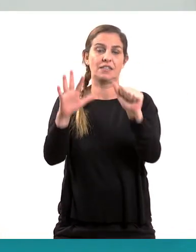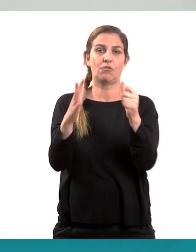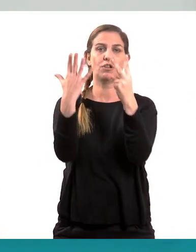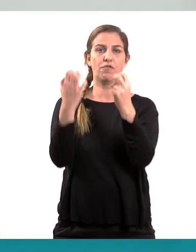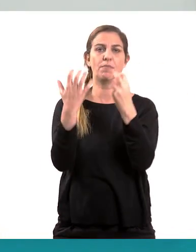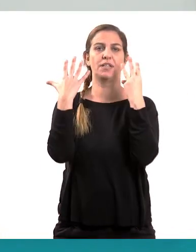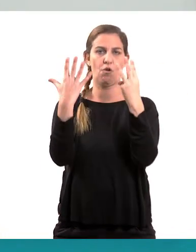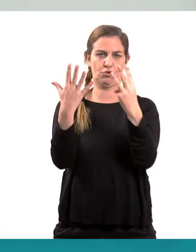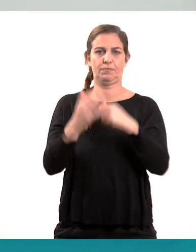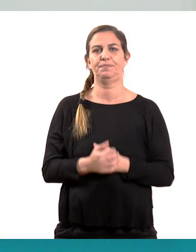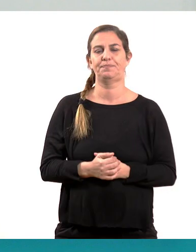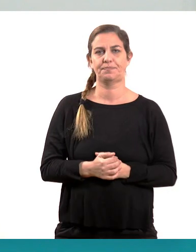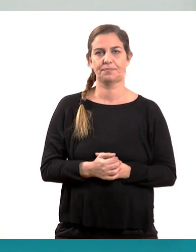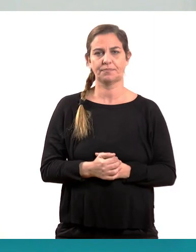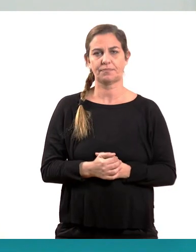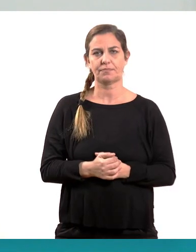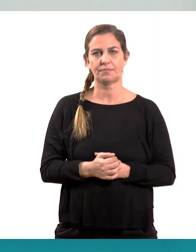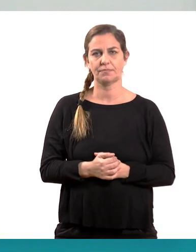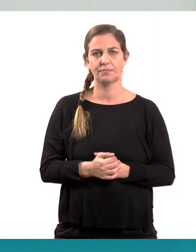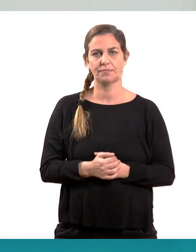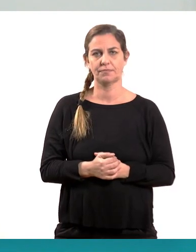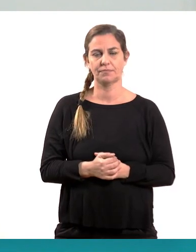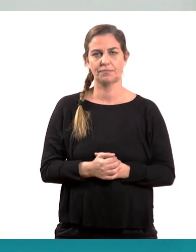1678 επιβάτες και